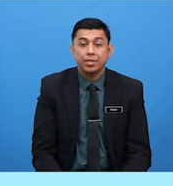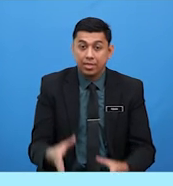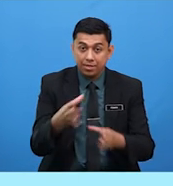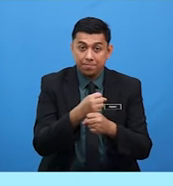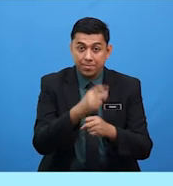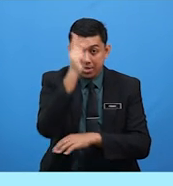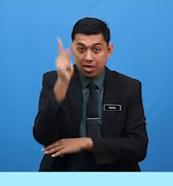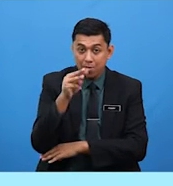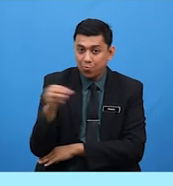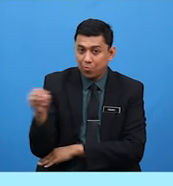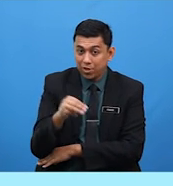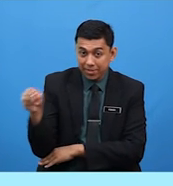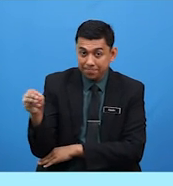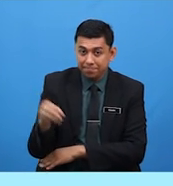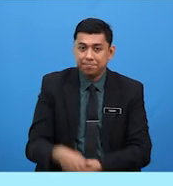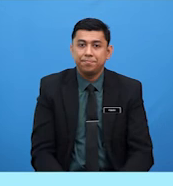Dapatkan murid-murid?